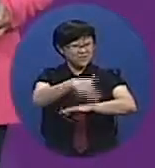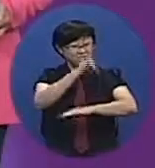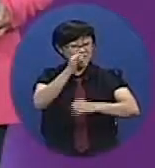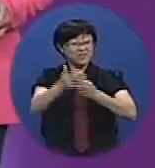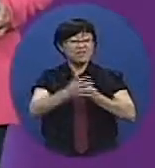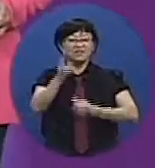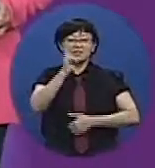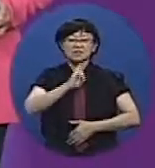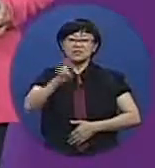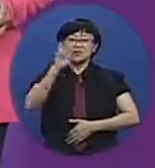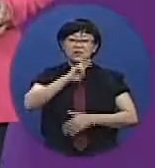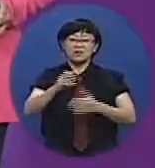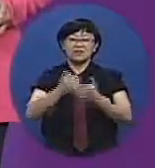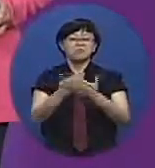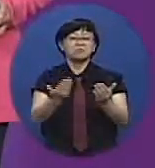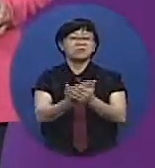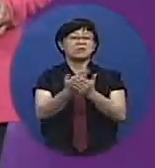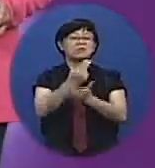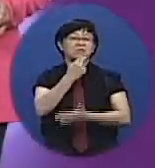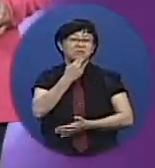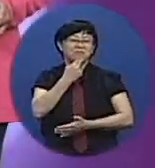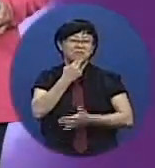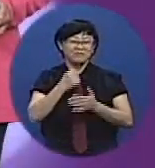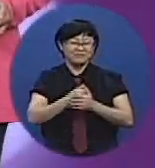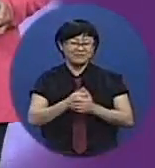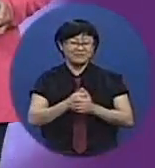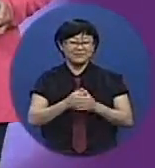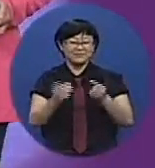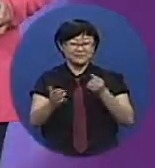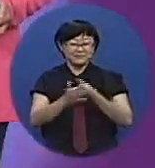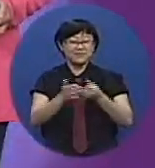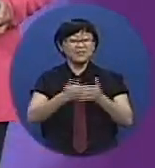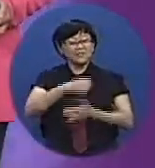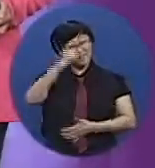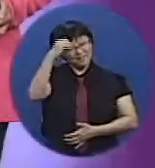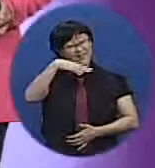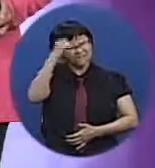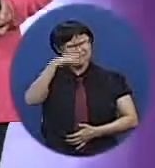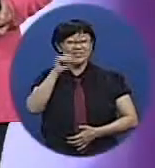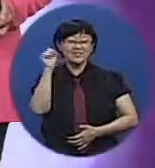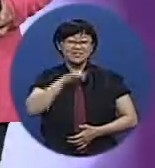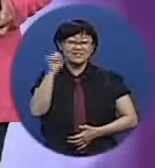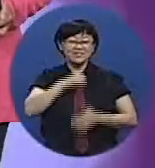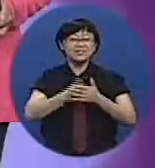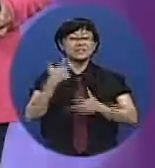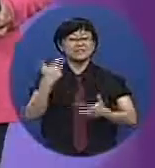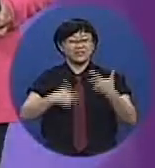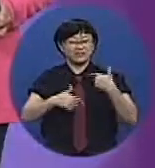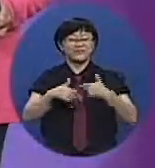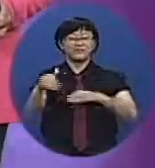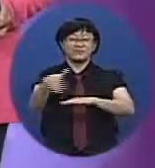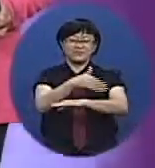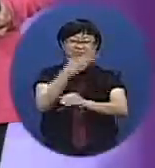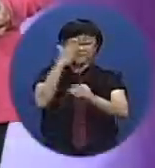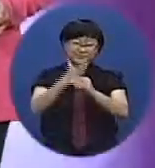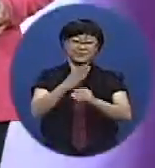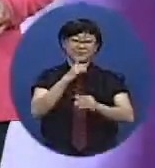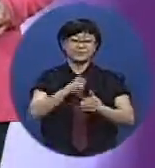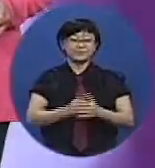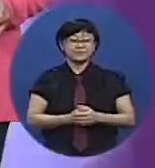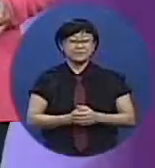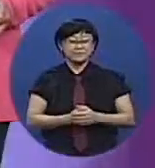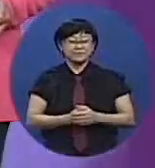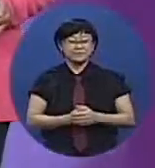노래가 별로이지 않고 그래서 네. 뭐 그냥 그만 취미로 재미로 네. 그렇게 다니고 있습니다. 자,